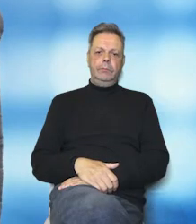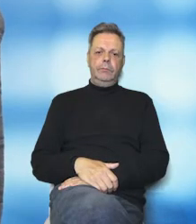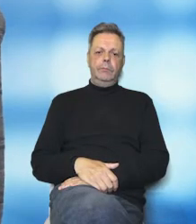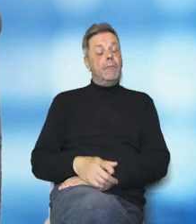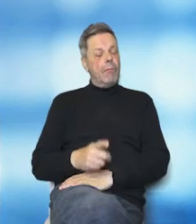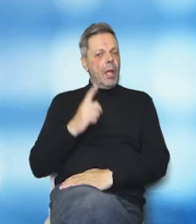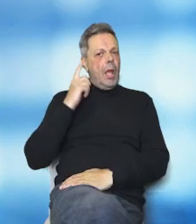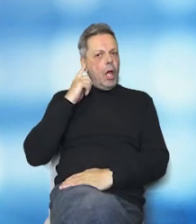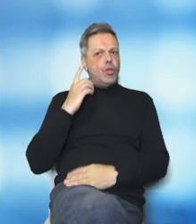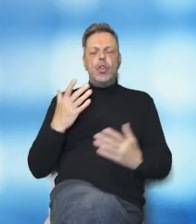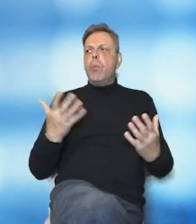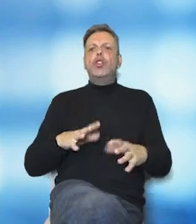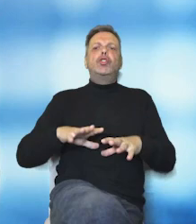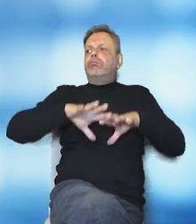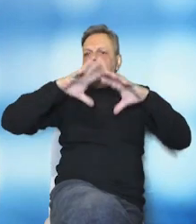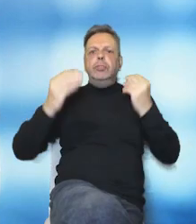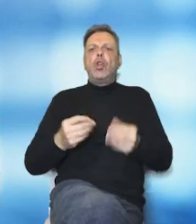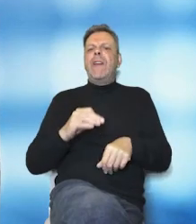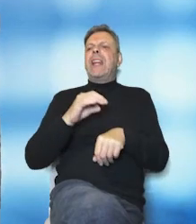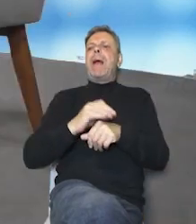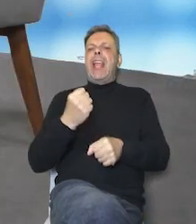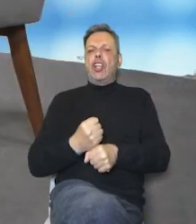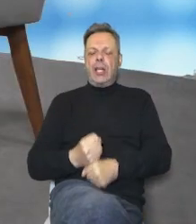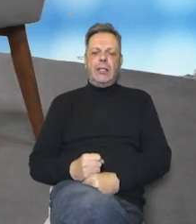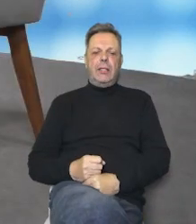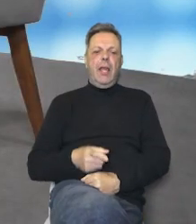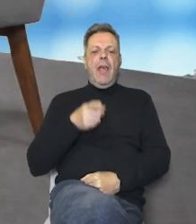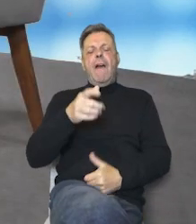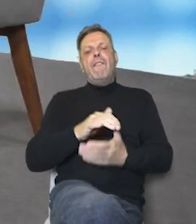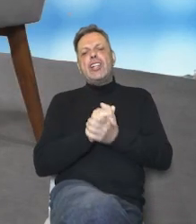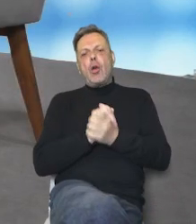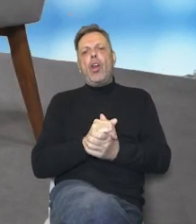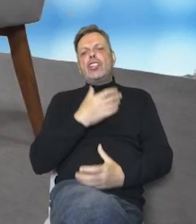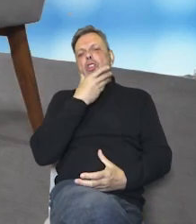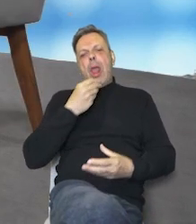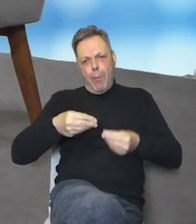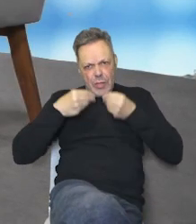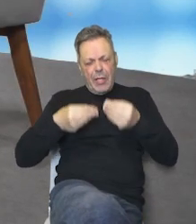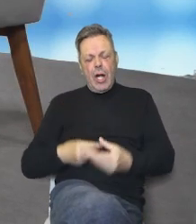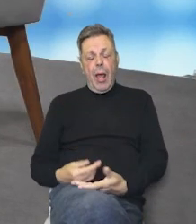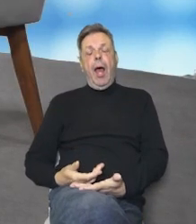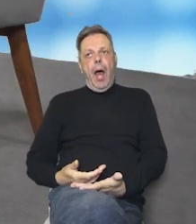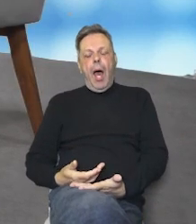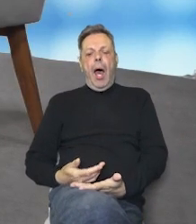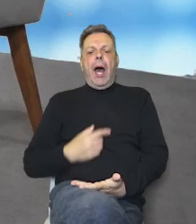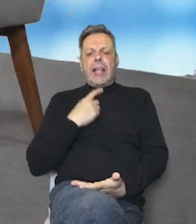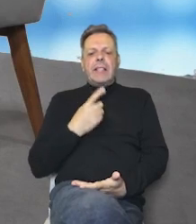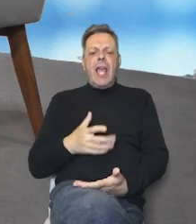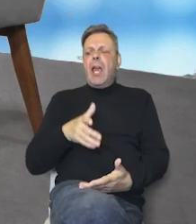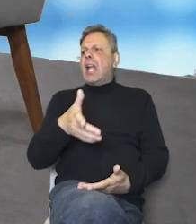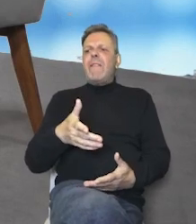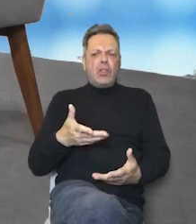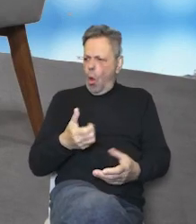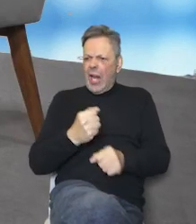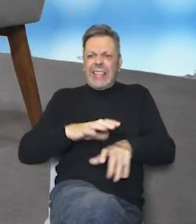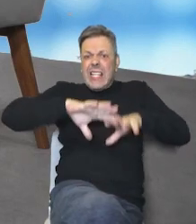Čuli smo što sve treba liječnik raditi. Vaša kolegica je to lijepo rekla. Recite onda kad sve to radite, koliko imate